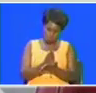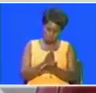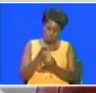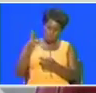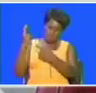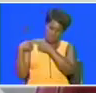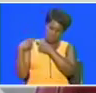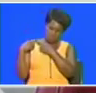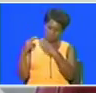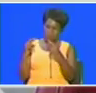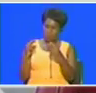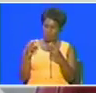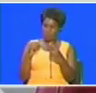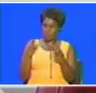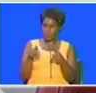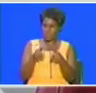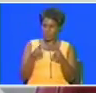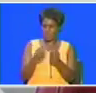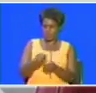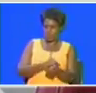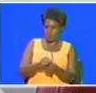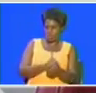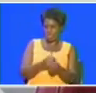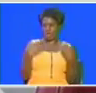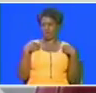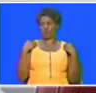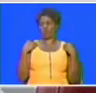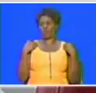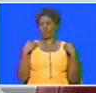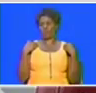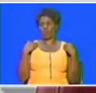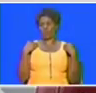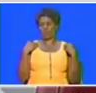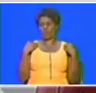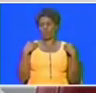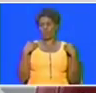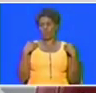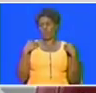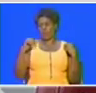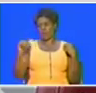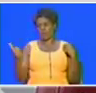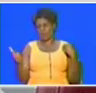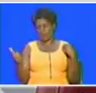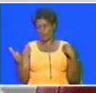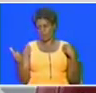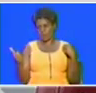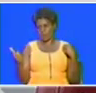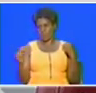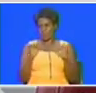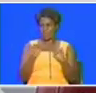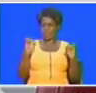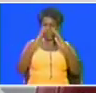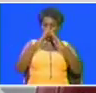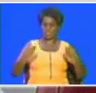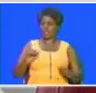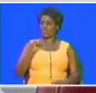yengine hayafai kufanya kama kuandaa malazi, kuosha nguo na zingine. Huyu ni Maxwell Oyuga, alafu Kinara Silas anasema ni usafi wa nyumbani